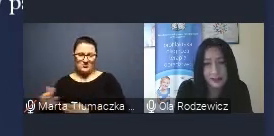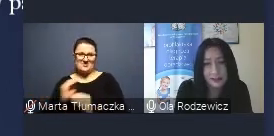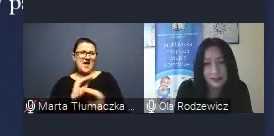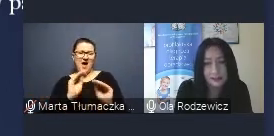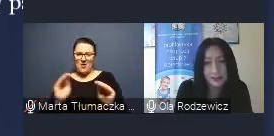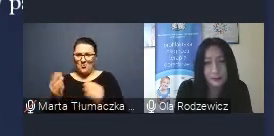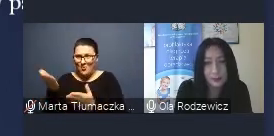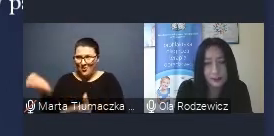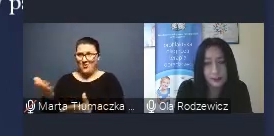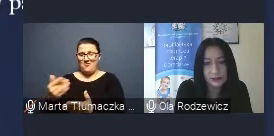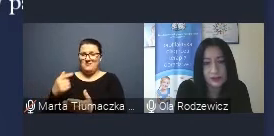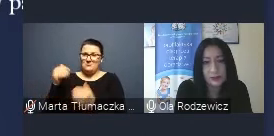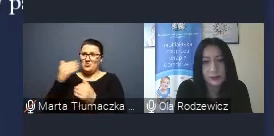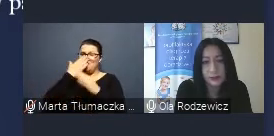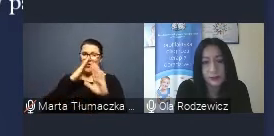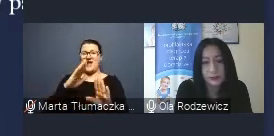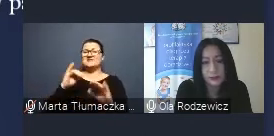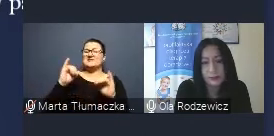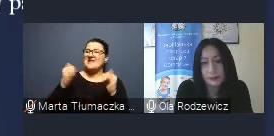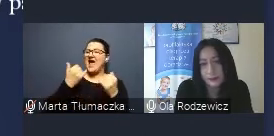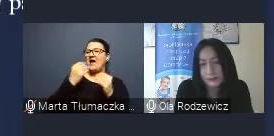może pokazać strategię uczenia się